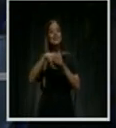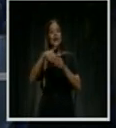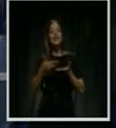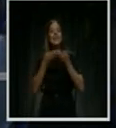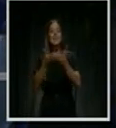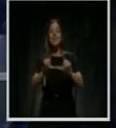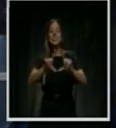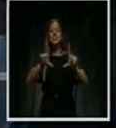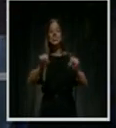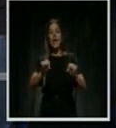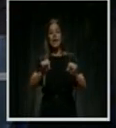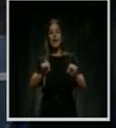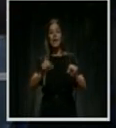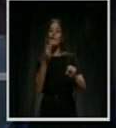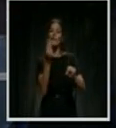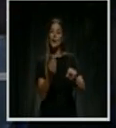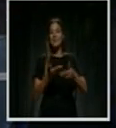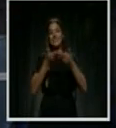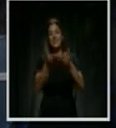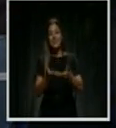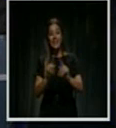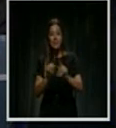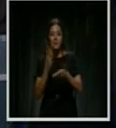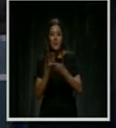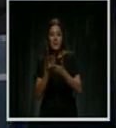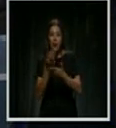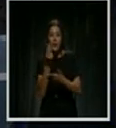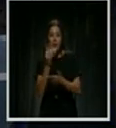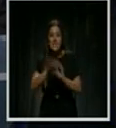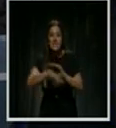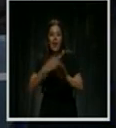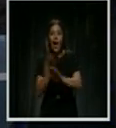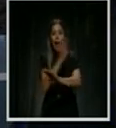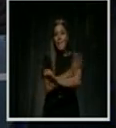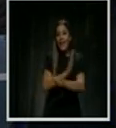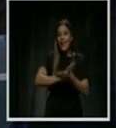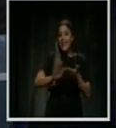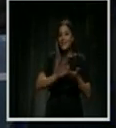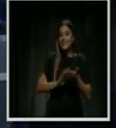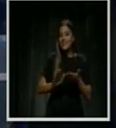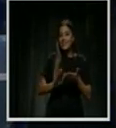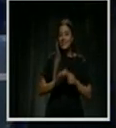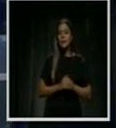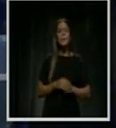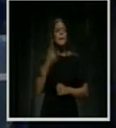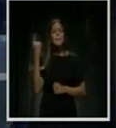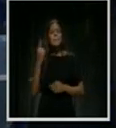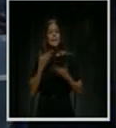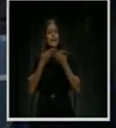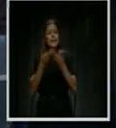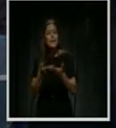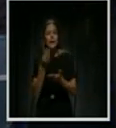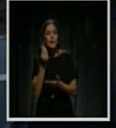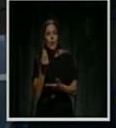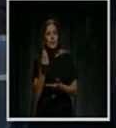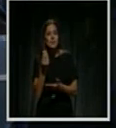jkun saraqlek diġà. U ħafna drabi dik iż-żieda ma jtielekx il-gvern jekk inti taħdem mal-privat, itielek li mallem tiegħek. Dik mhux